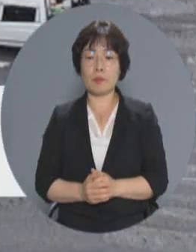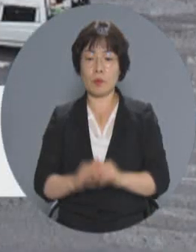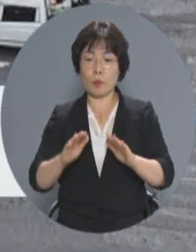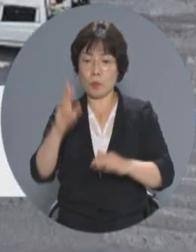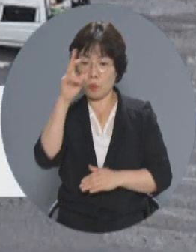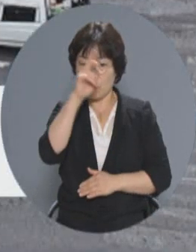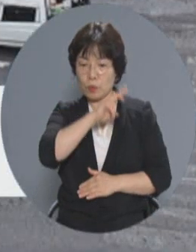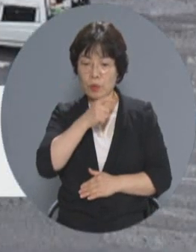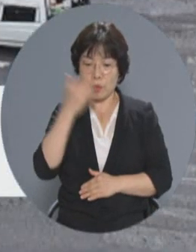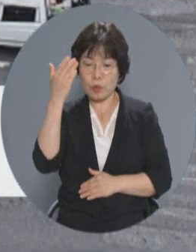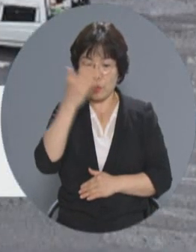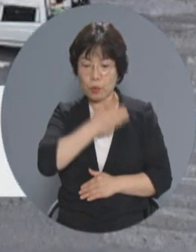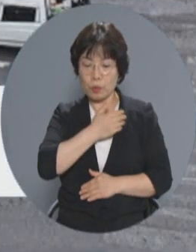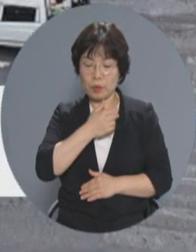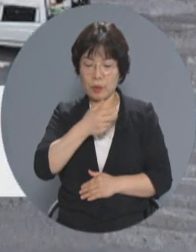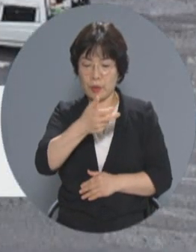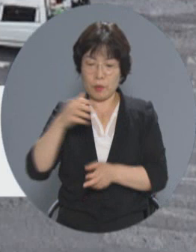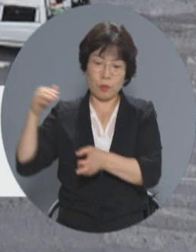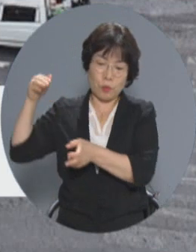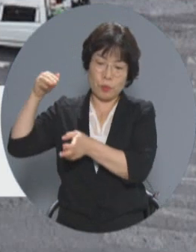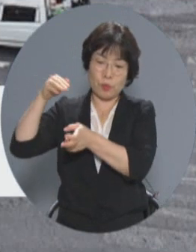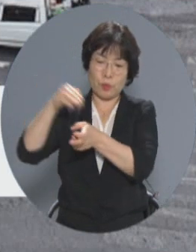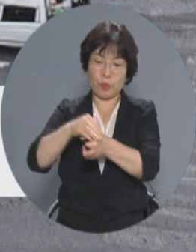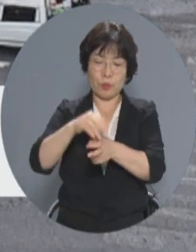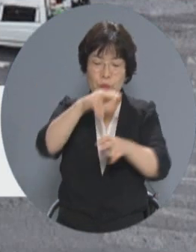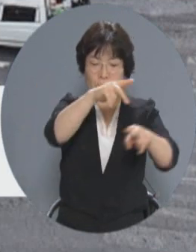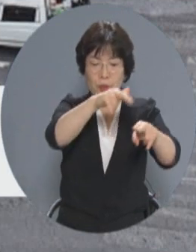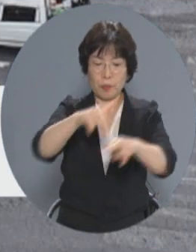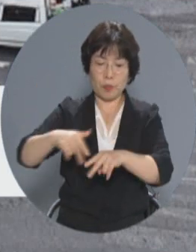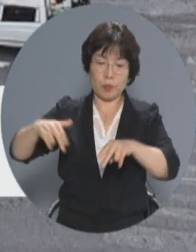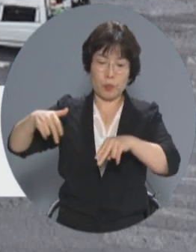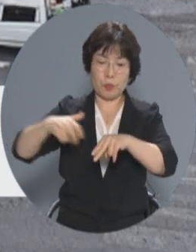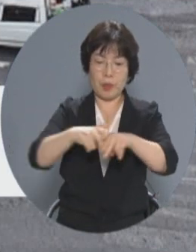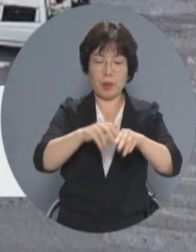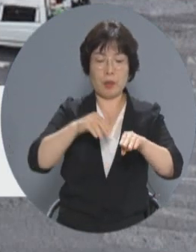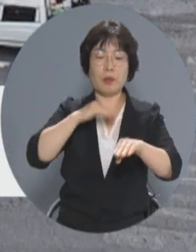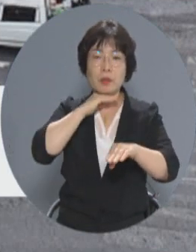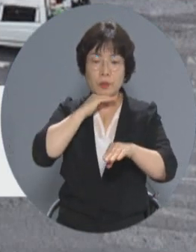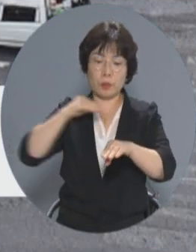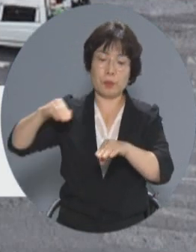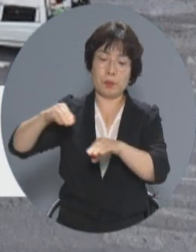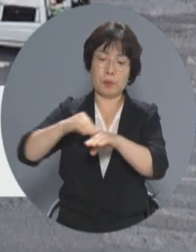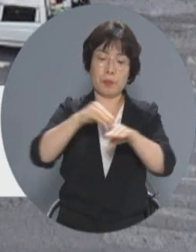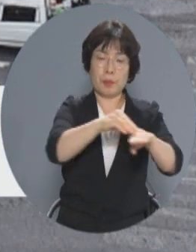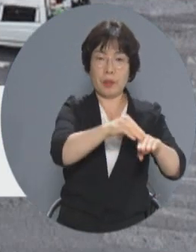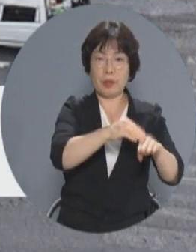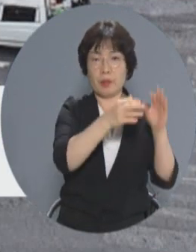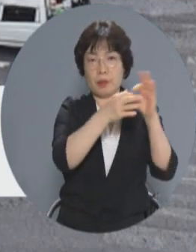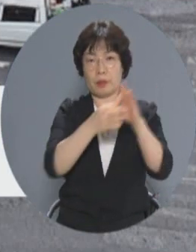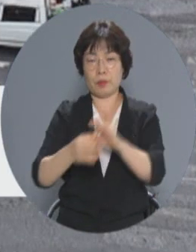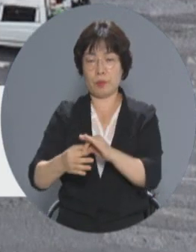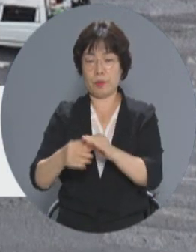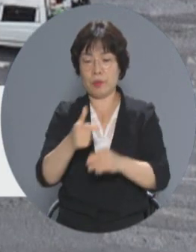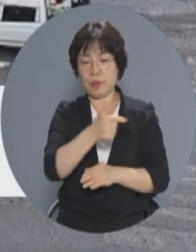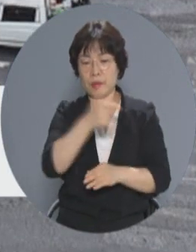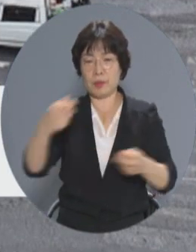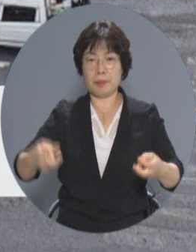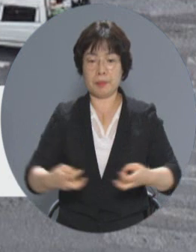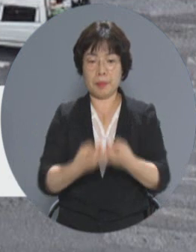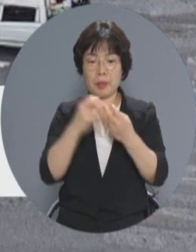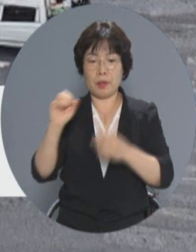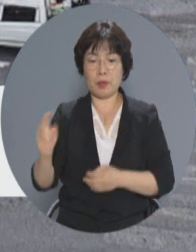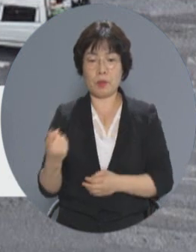오늘 오전 여수에서 대형 화물차가 횡단보도를 건너던 보행자와 신호대기 중인 차량을 덮쳤습니다. 이